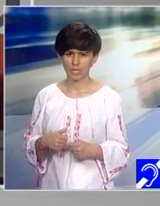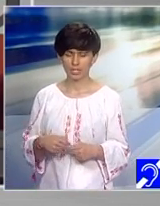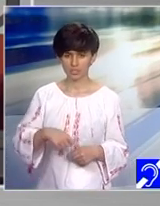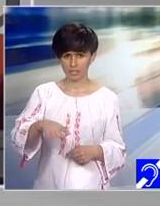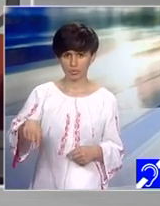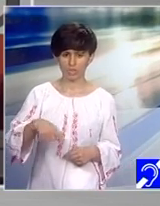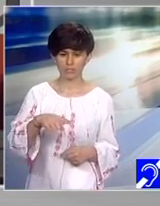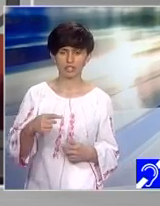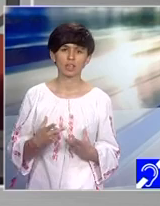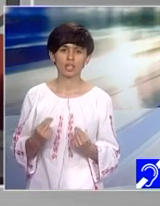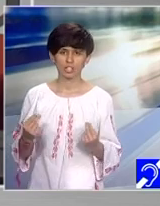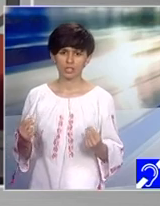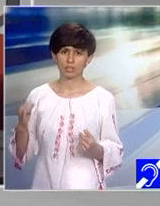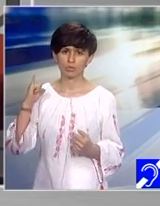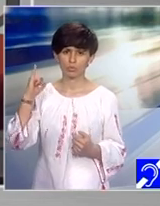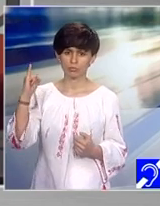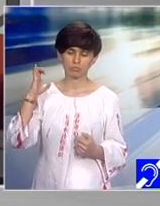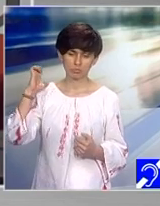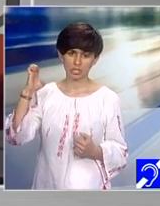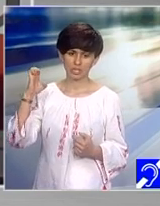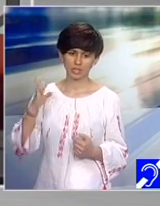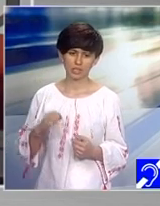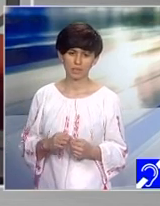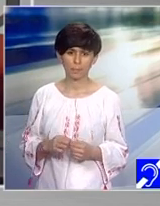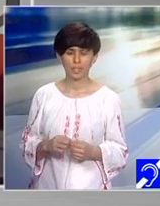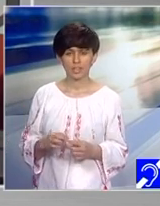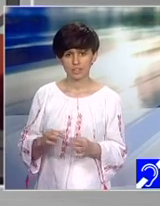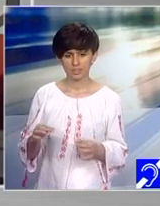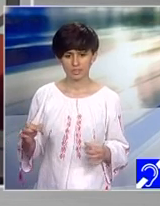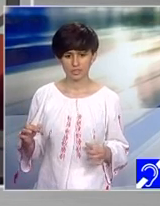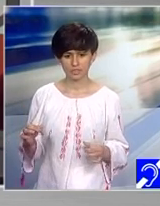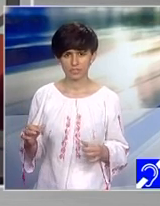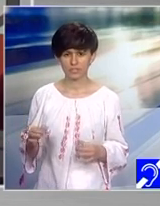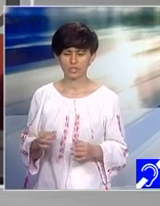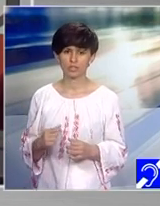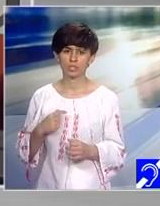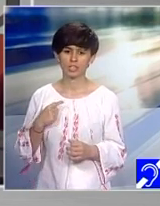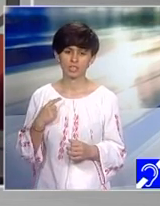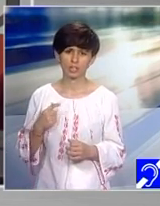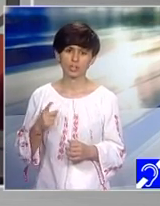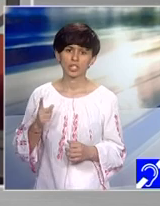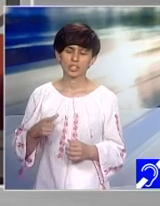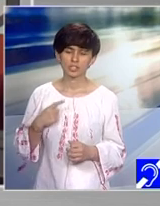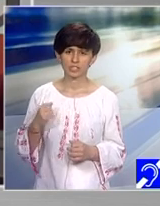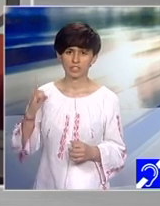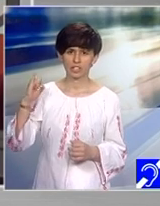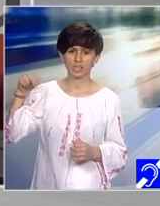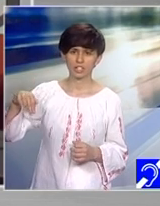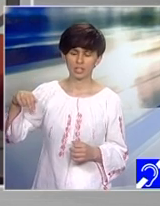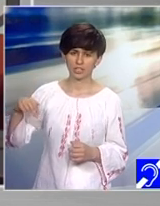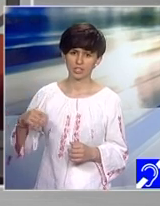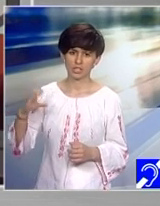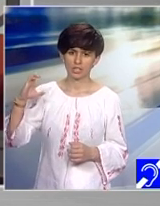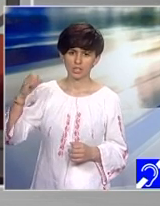noastră, cu multe ei, firul e baza. Trebuie să fie in, cânepă, bumbac. Cam